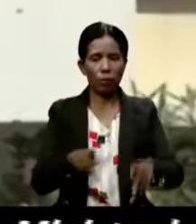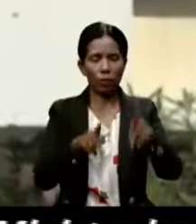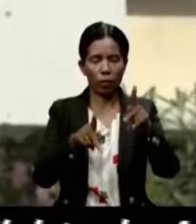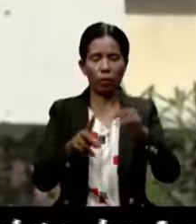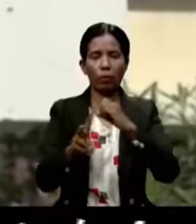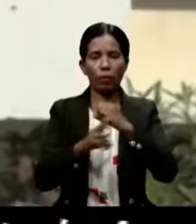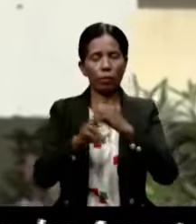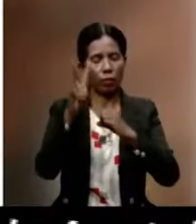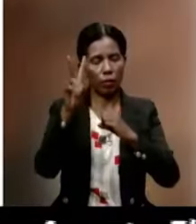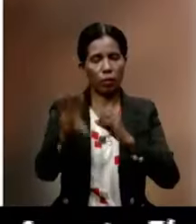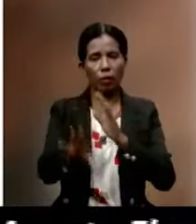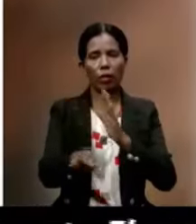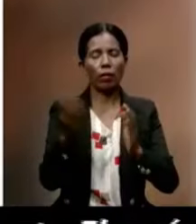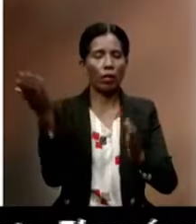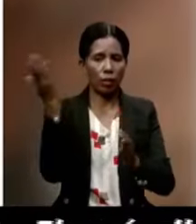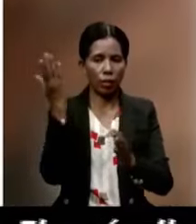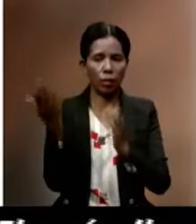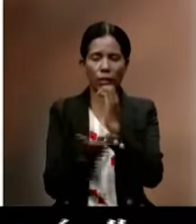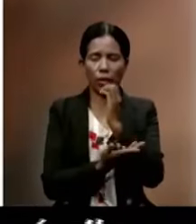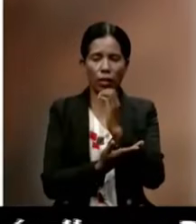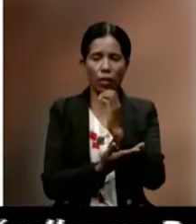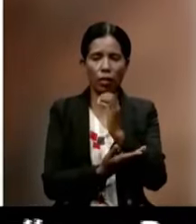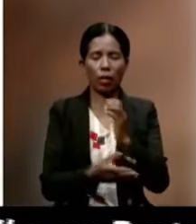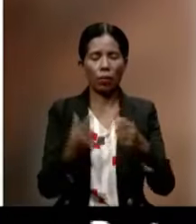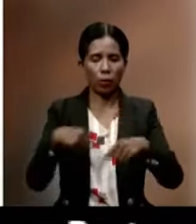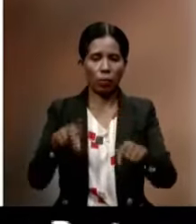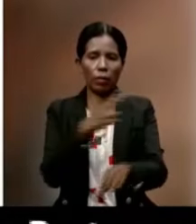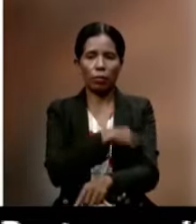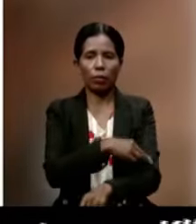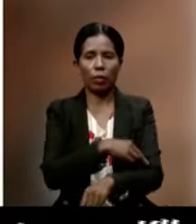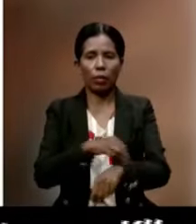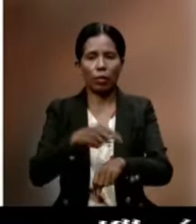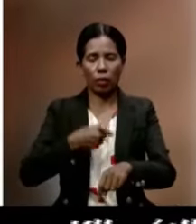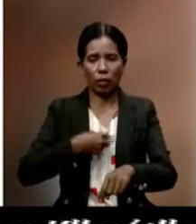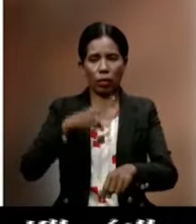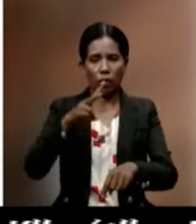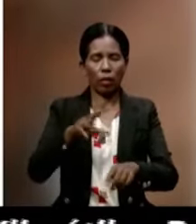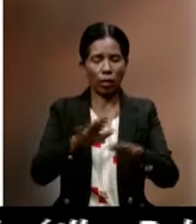viti manain rua nebe hetan ta husi suspeitu halo hela tratamenti Hospital Nasional Gidu Valdares